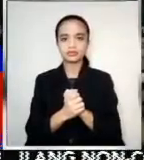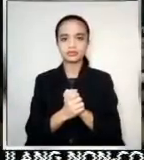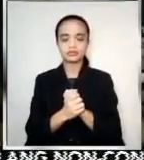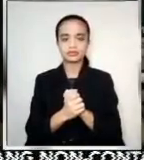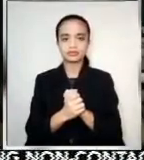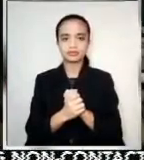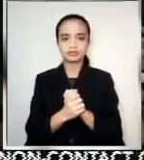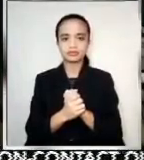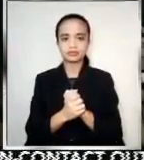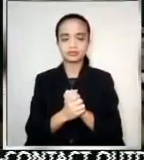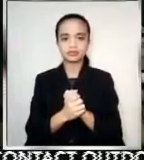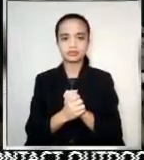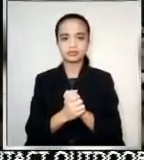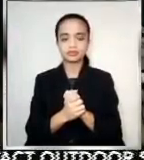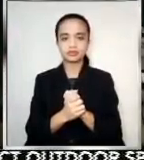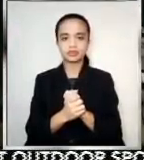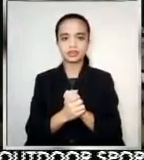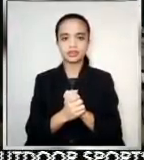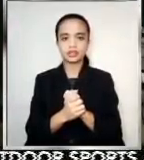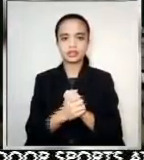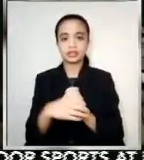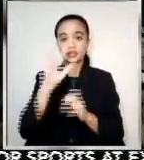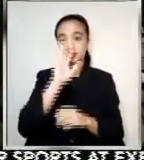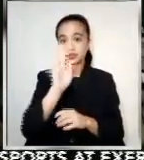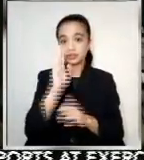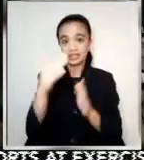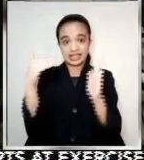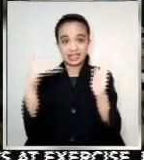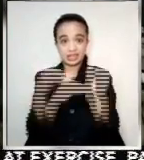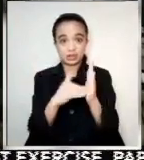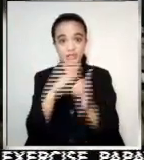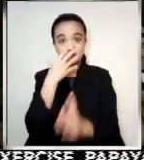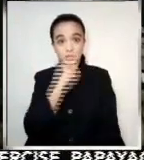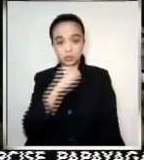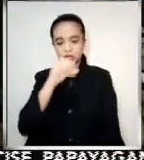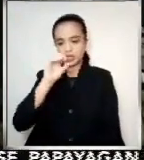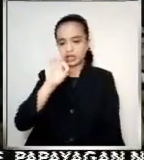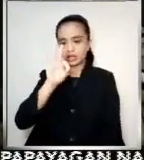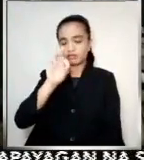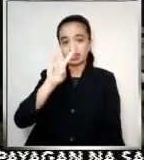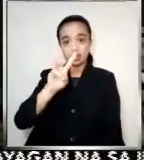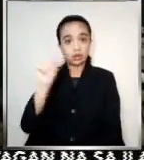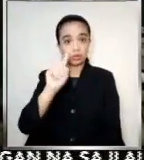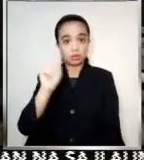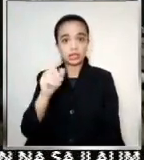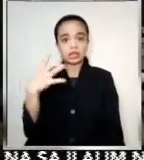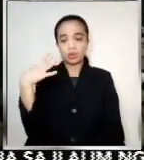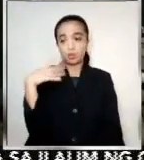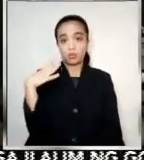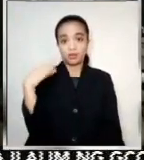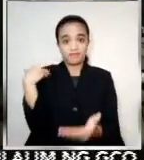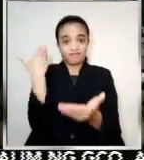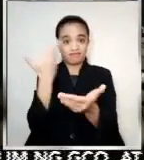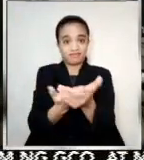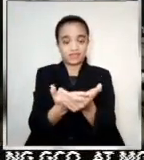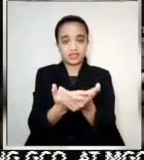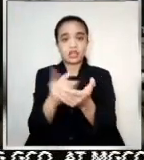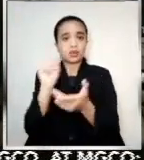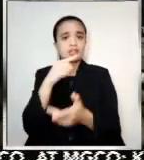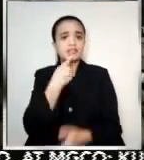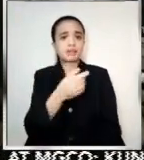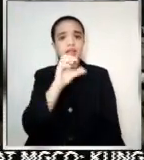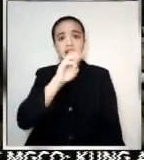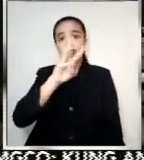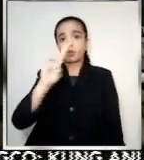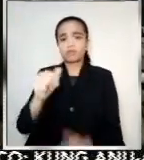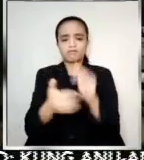At dahil halos 50,000 pa ng mga OFWs, Jessica, ang parating, umaasa yung OWA na yung pagpapauwi sa kanila sa kanilang